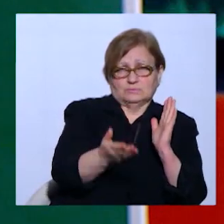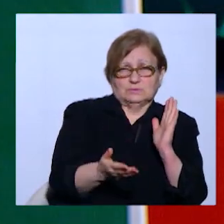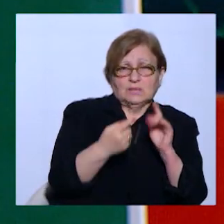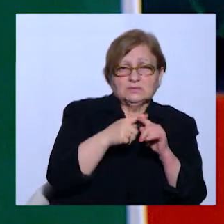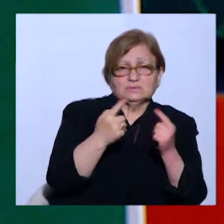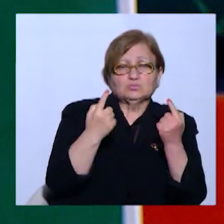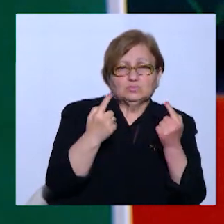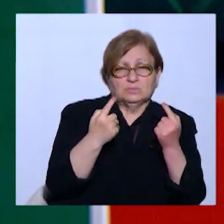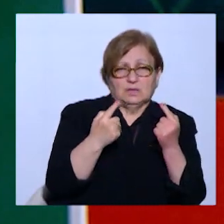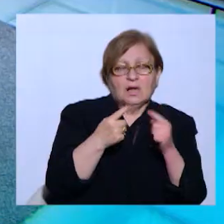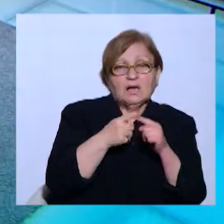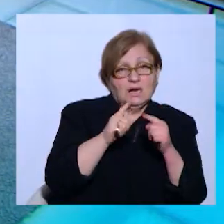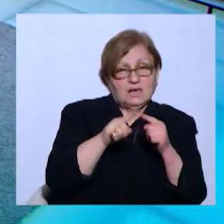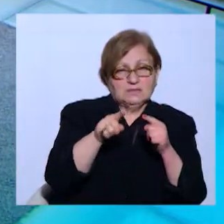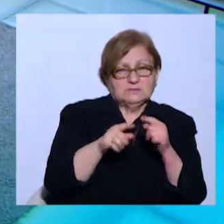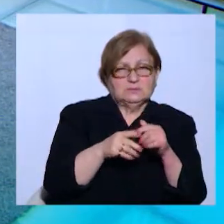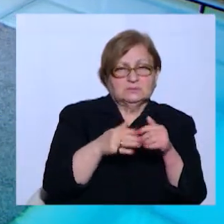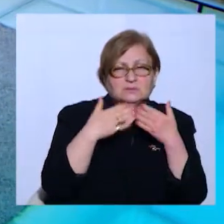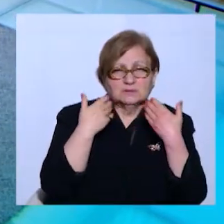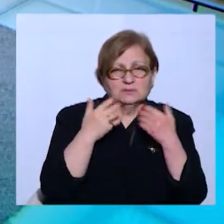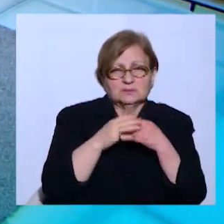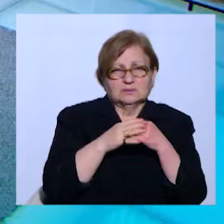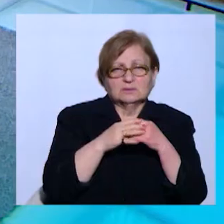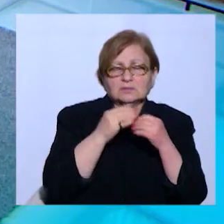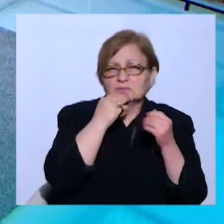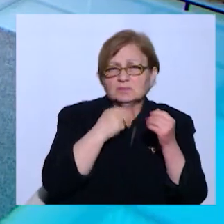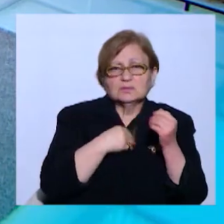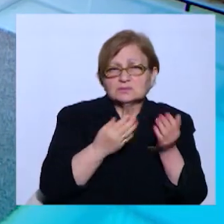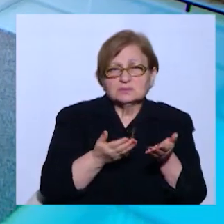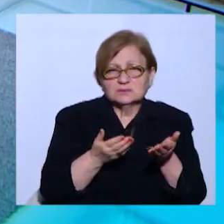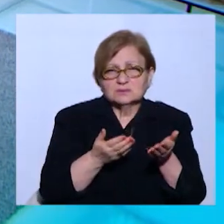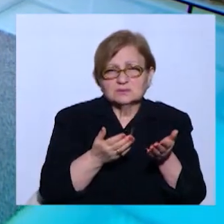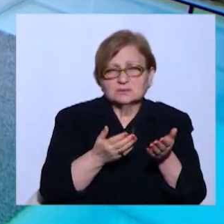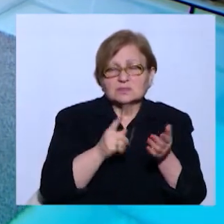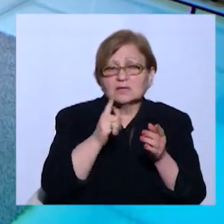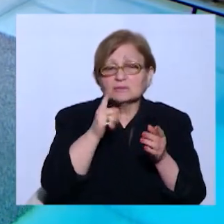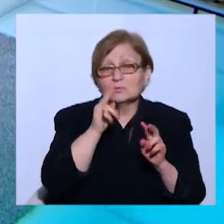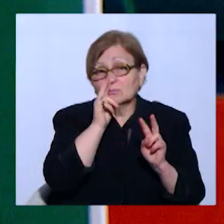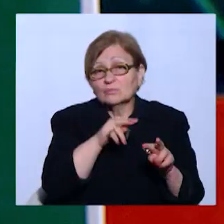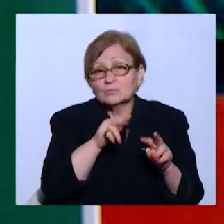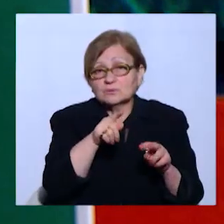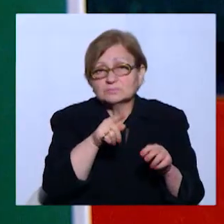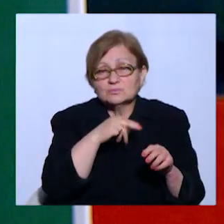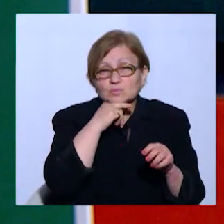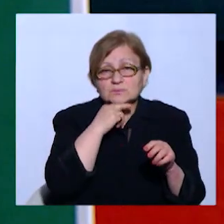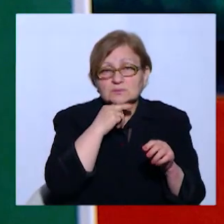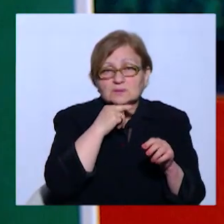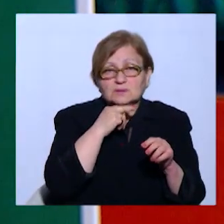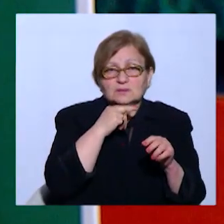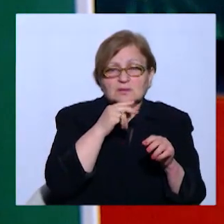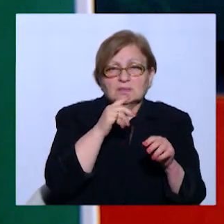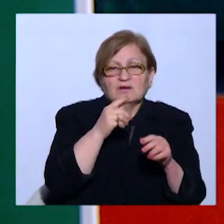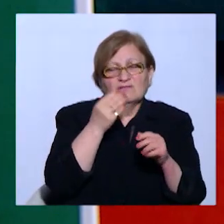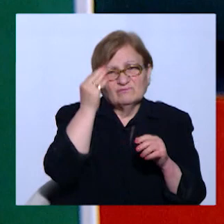აი ასეთი რაღაცეები. რისთვის არის საჭირო? რატომ ვამახვილებ მე ამაზე თითქოს და ძალიან ერთის ხრივ